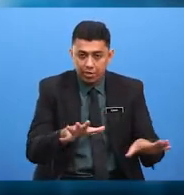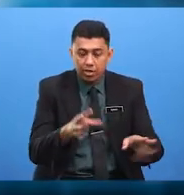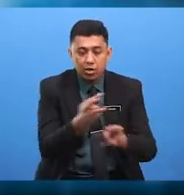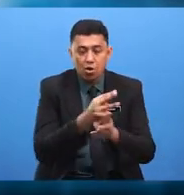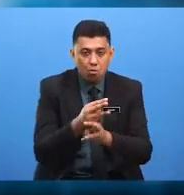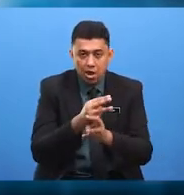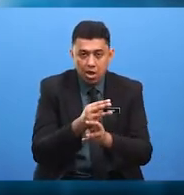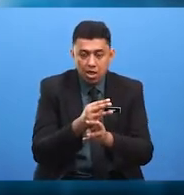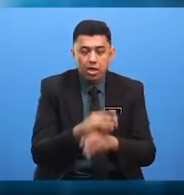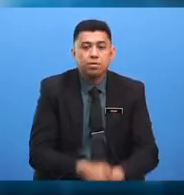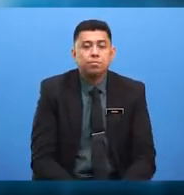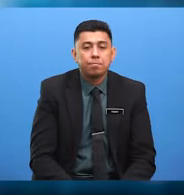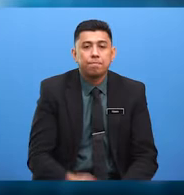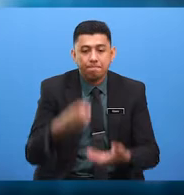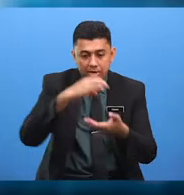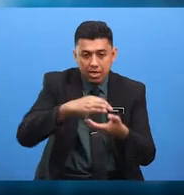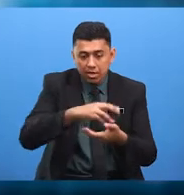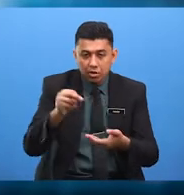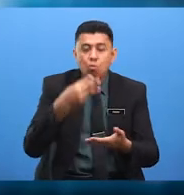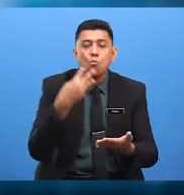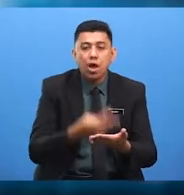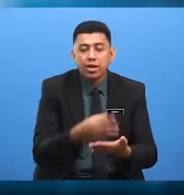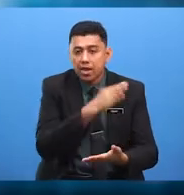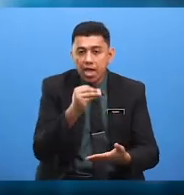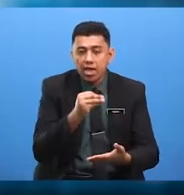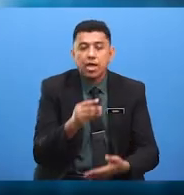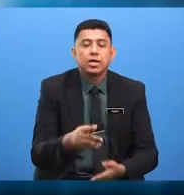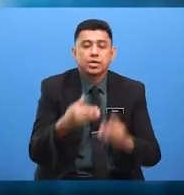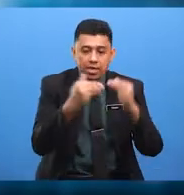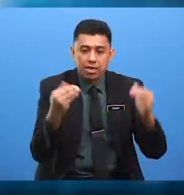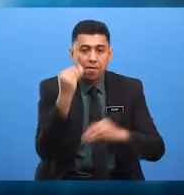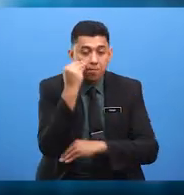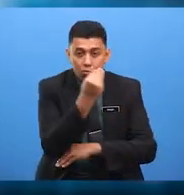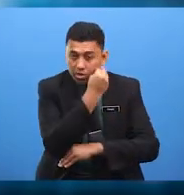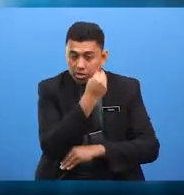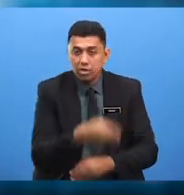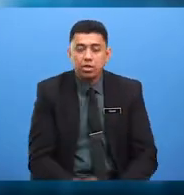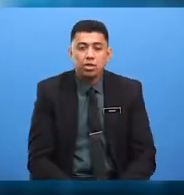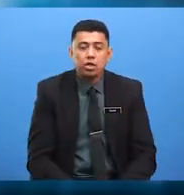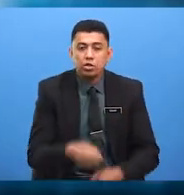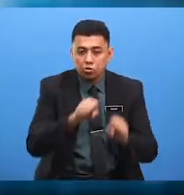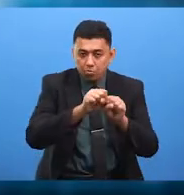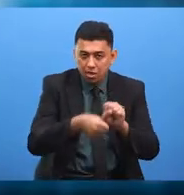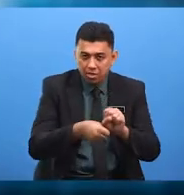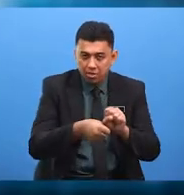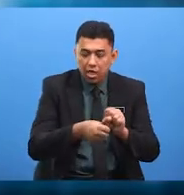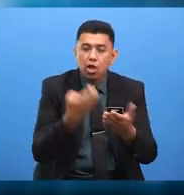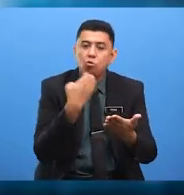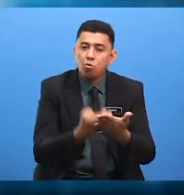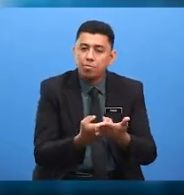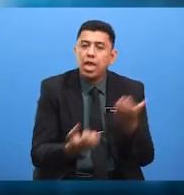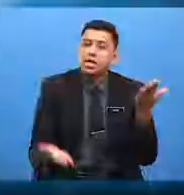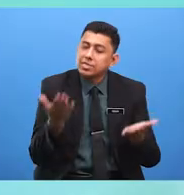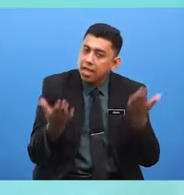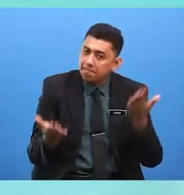bekalan uang dan kadar bunga supaya ekonomi negara sentiasa berada dalam keadaan lebih